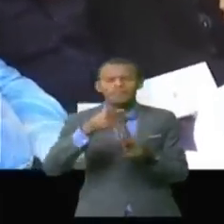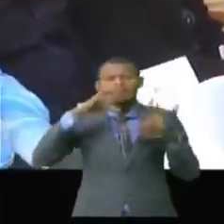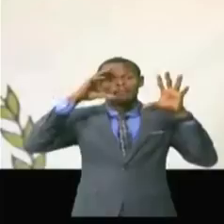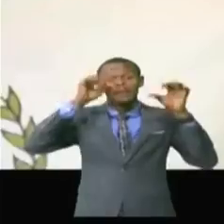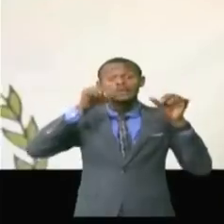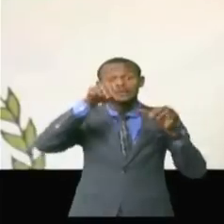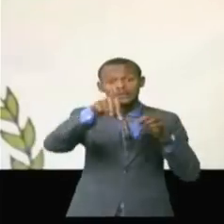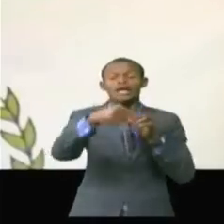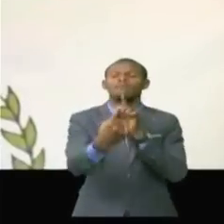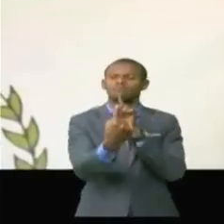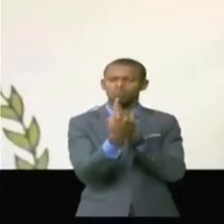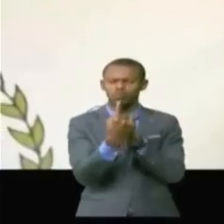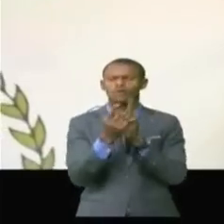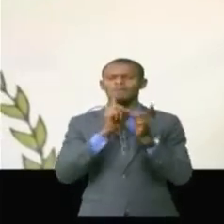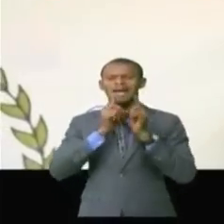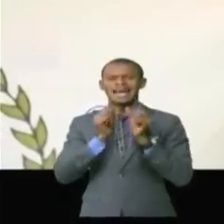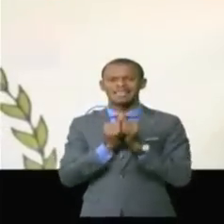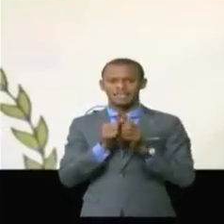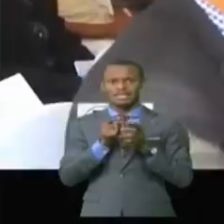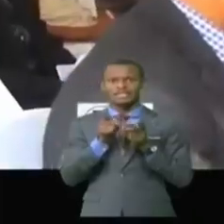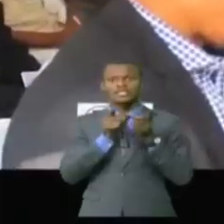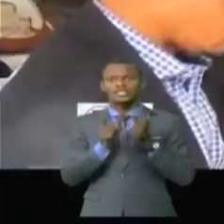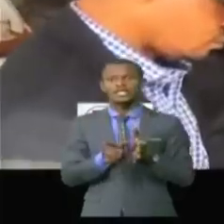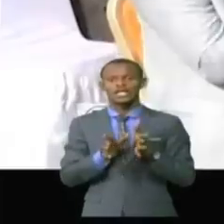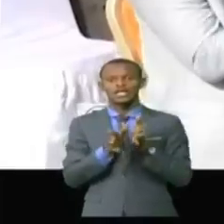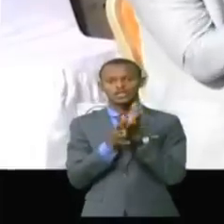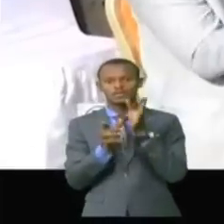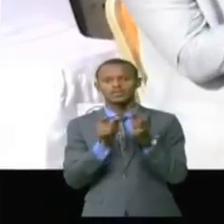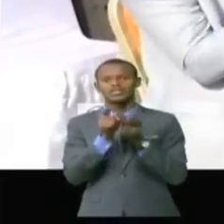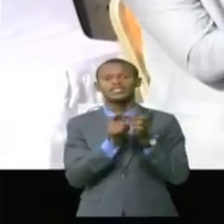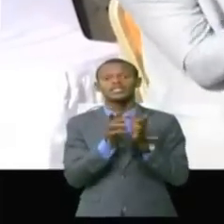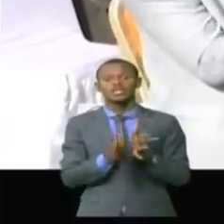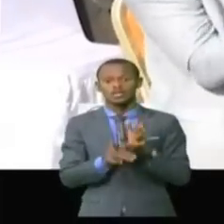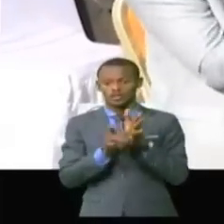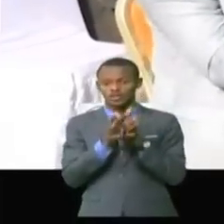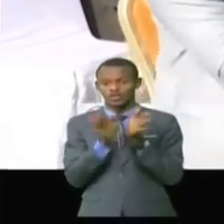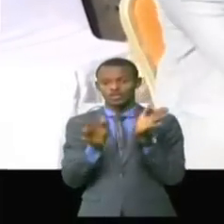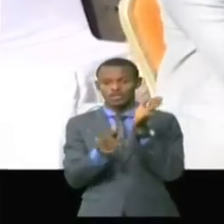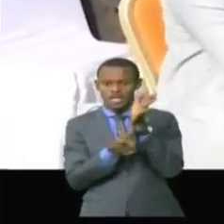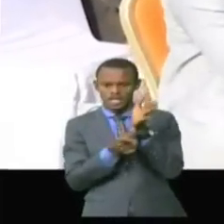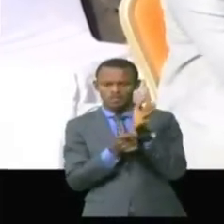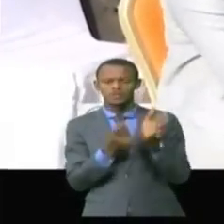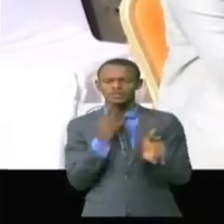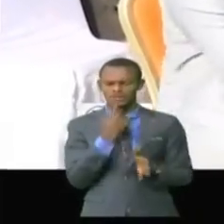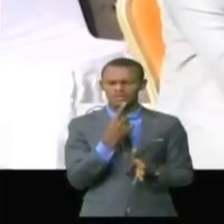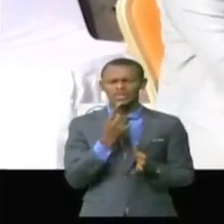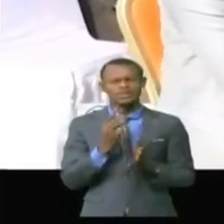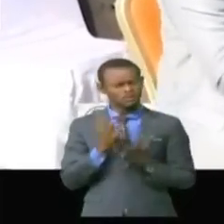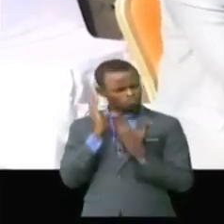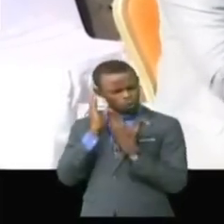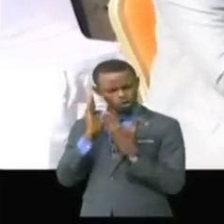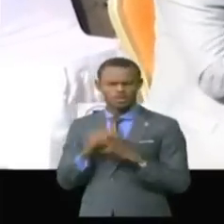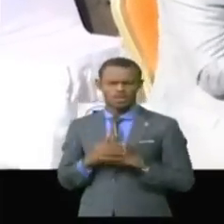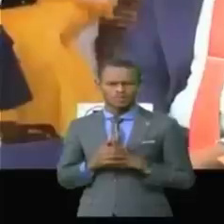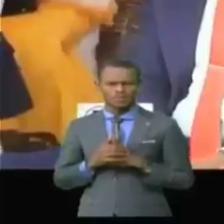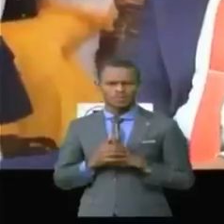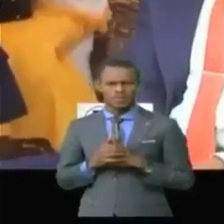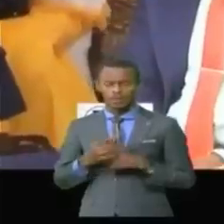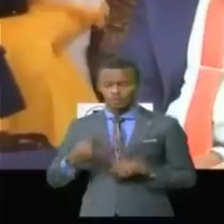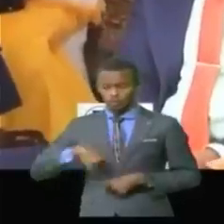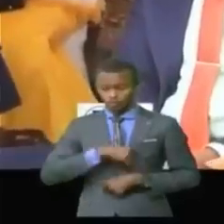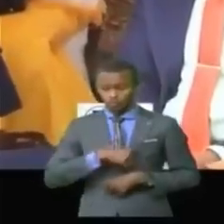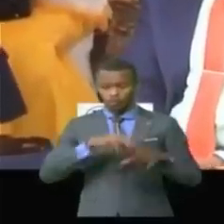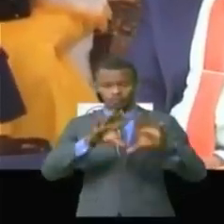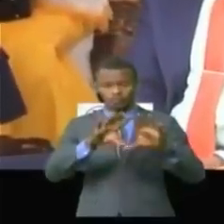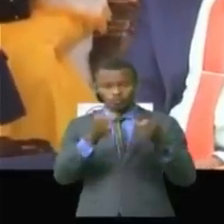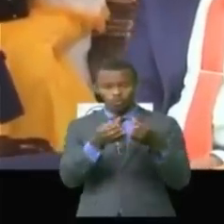FPI. Elle a souligné que cet appui était d'une grande importance car l'objectif de la Mutuelle financière des femmes